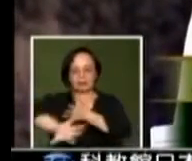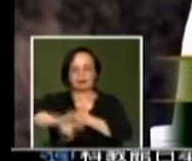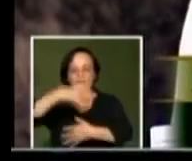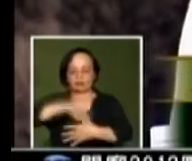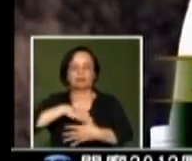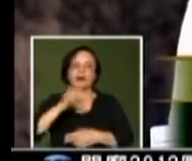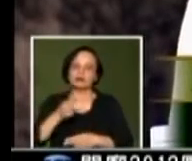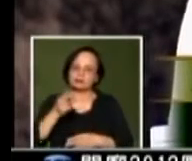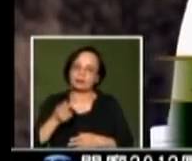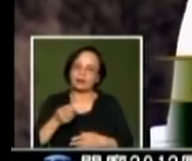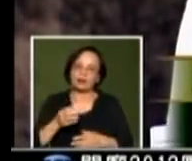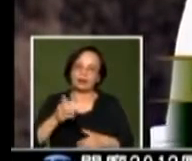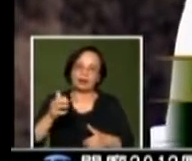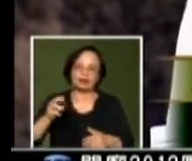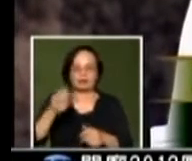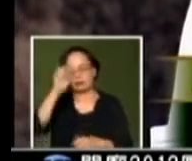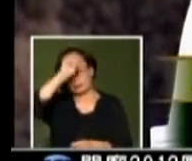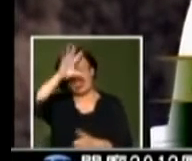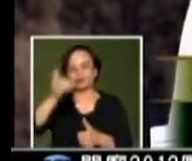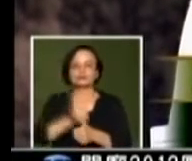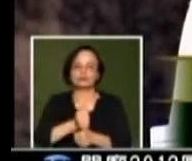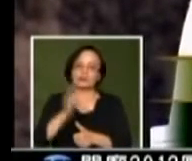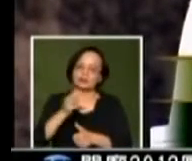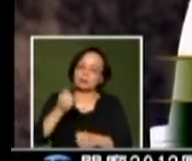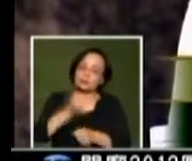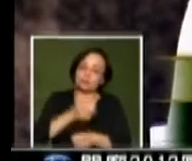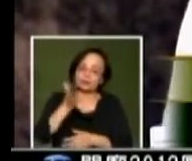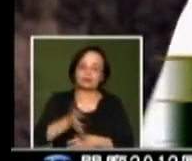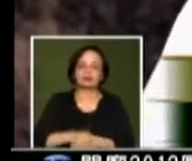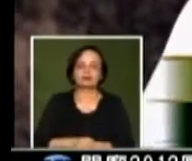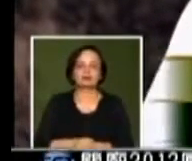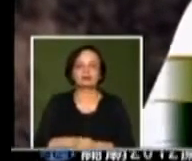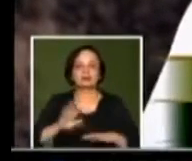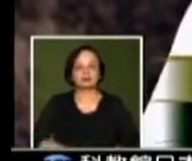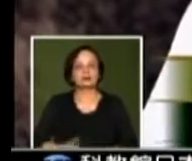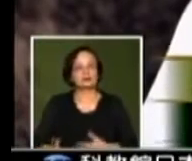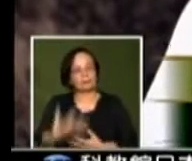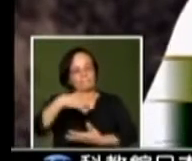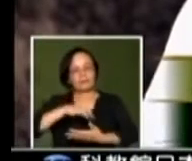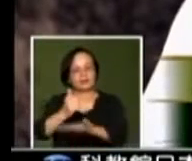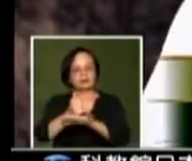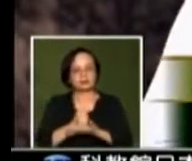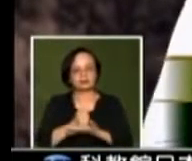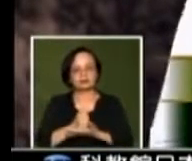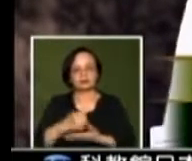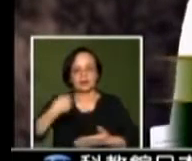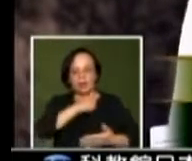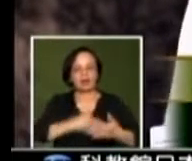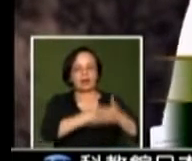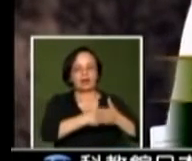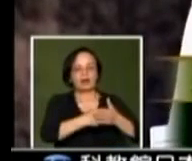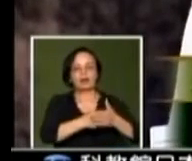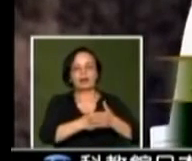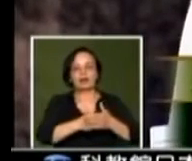因应？接下来我们进行第二个部分学者提问。今天现场为您邀请到包括那么在两岸、国安以及外交事务的